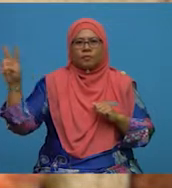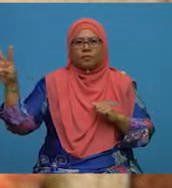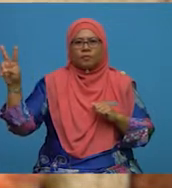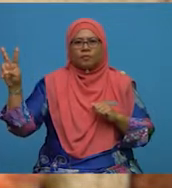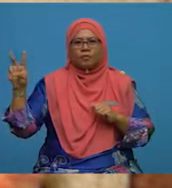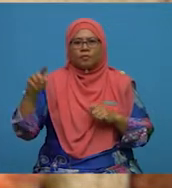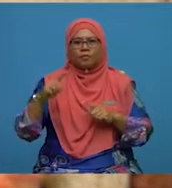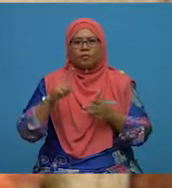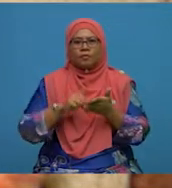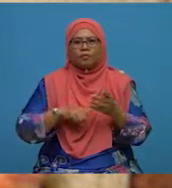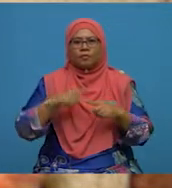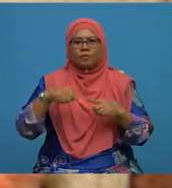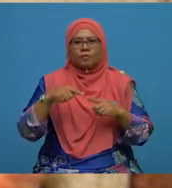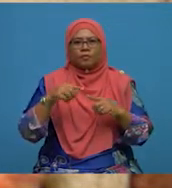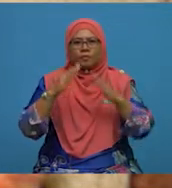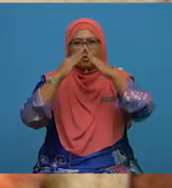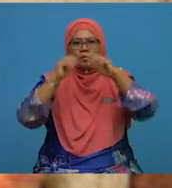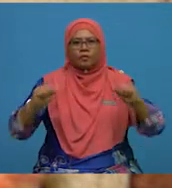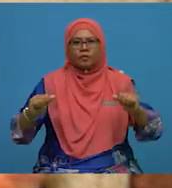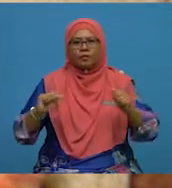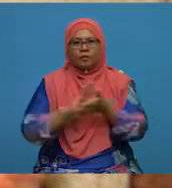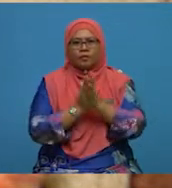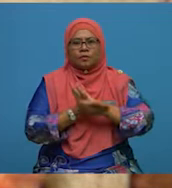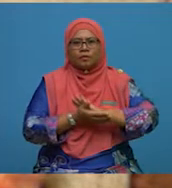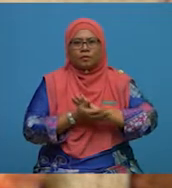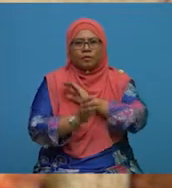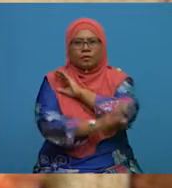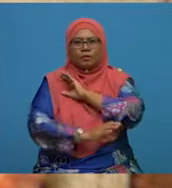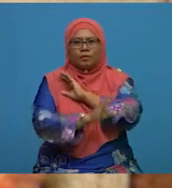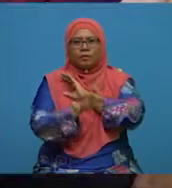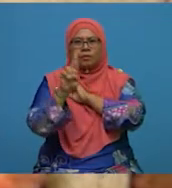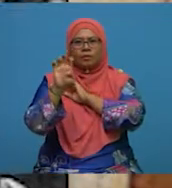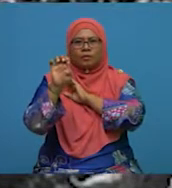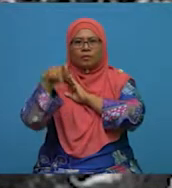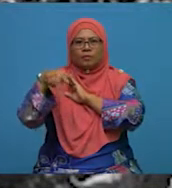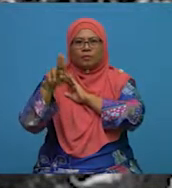1952 apabila Mesir menjadi sebuah negara republik.